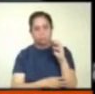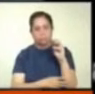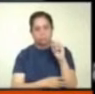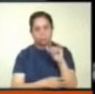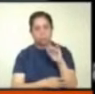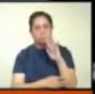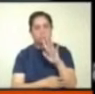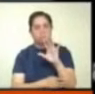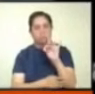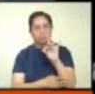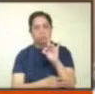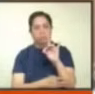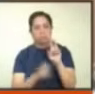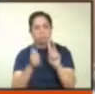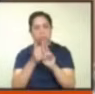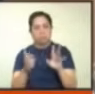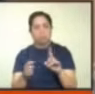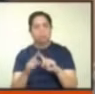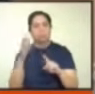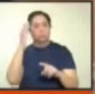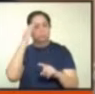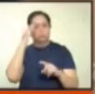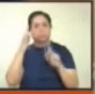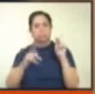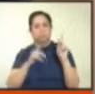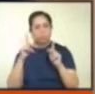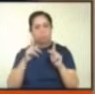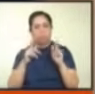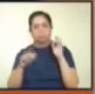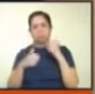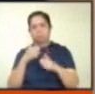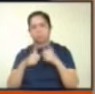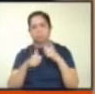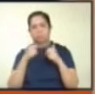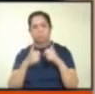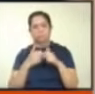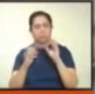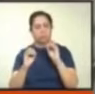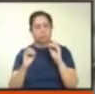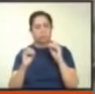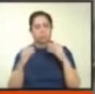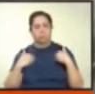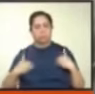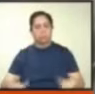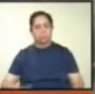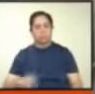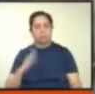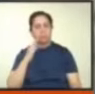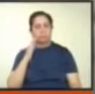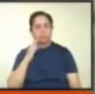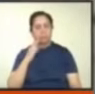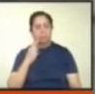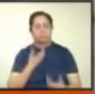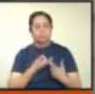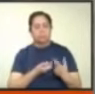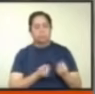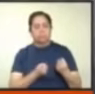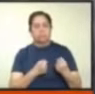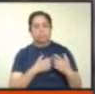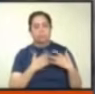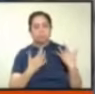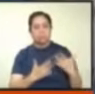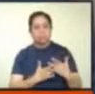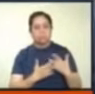bilang 58 biktima. Pero alam ng marami na problema pa rin ang kawalan ng labi. Si Reyna Fe, pinapatibay na lang ang loob.